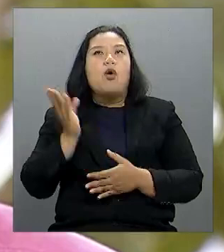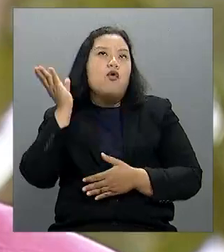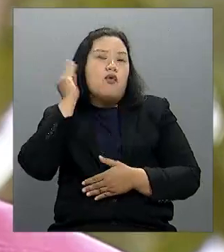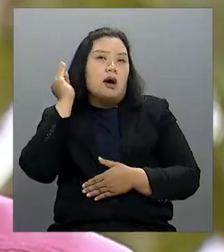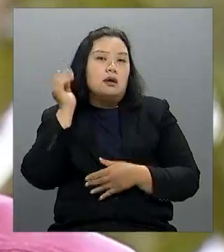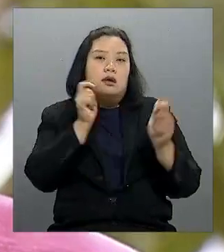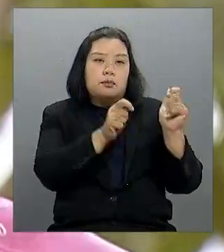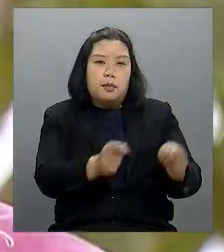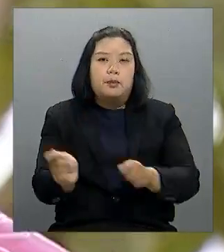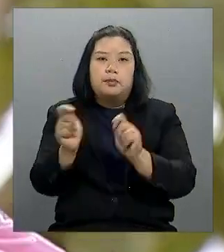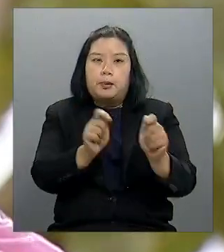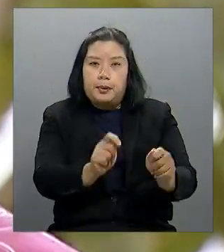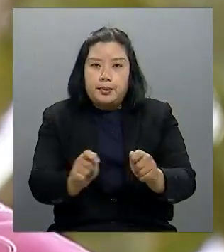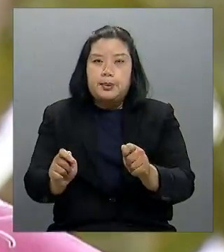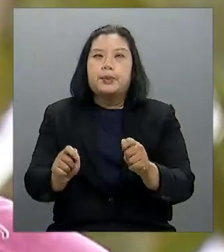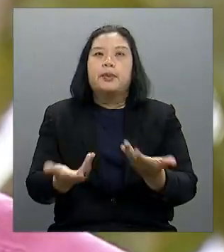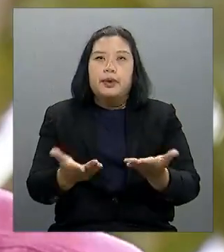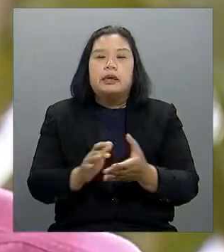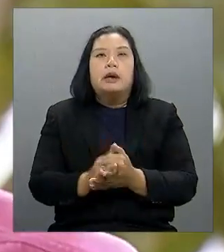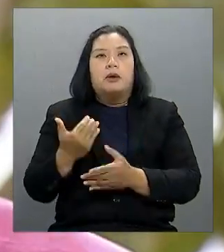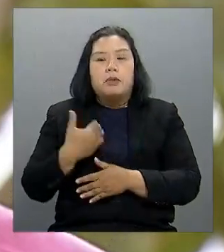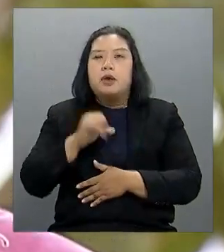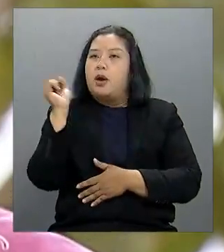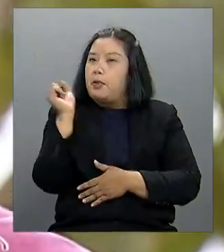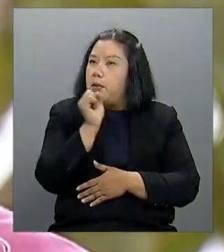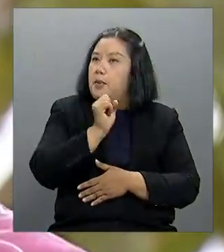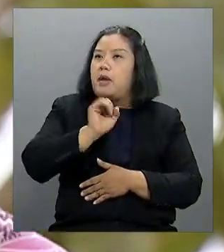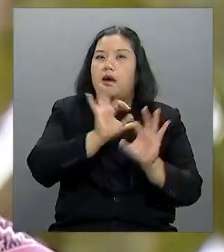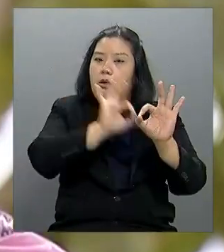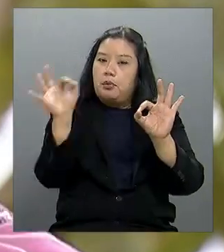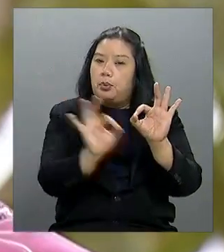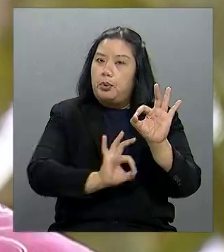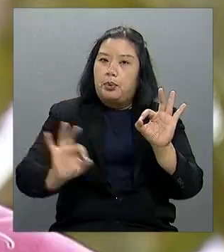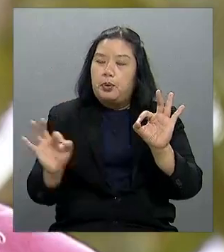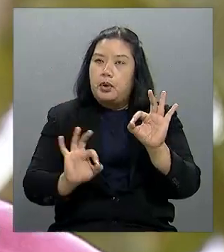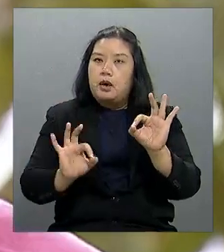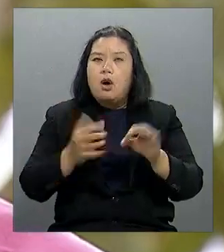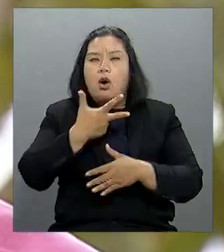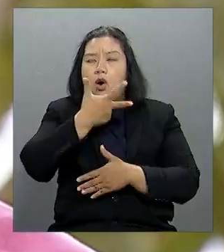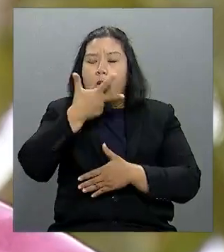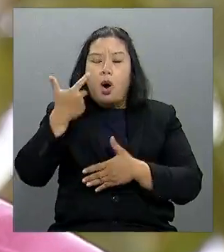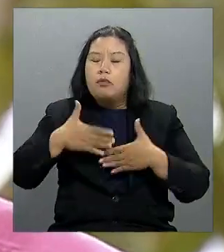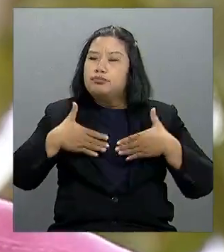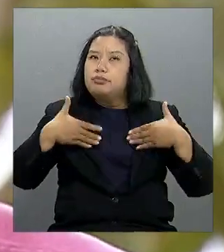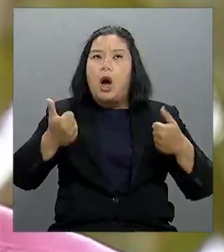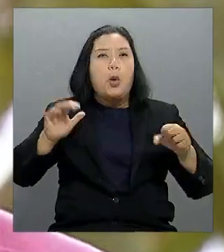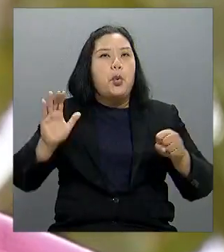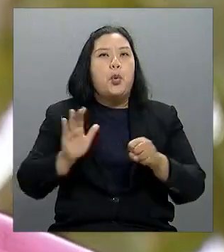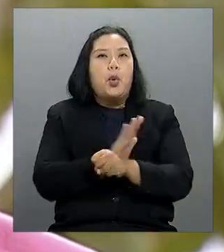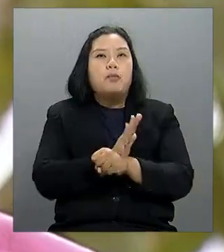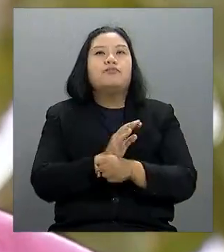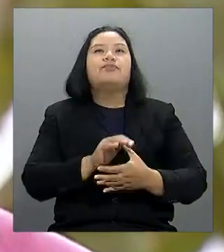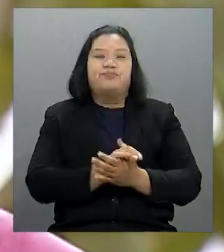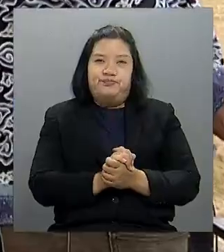ได้ฟังบทประพันธ์ต่างๆนะครับ มาแล้วครบเลย มาแล้วก็จะครบรสนะครับ อารมณ์ก็ความรู้สึกก็ดี